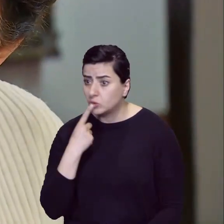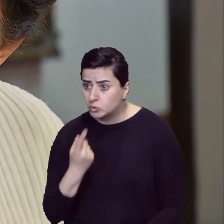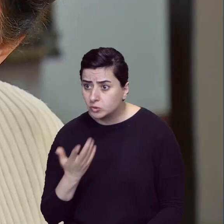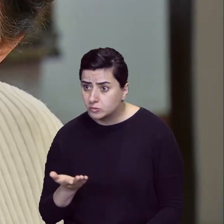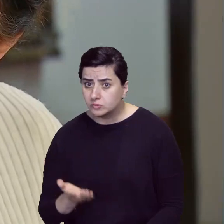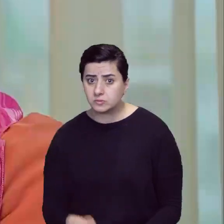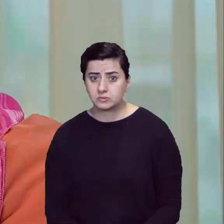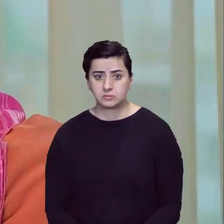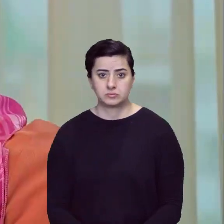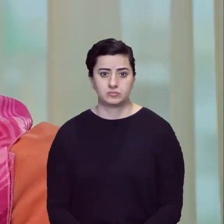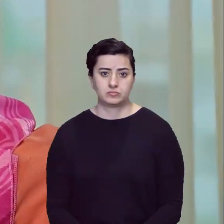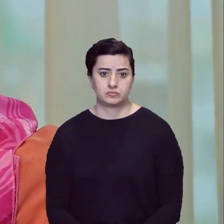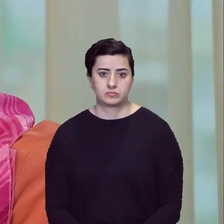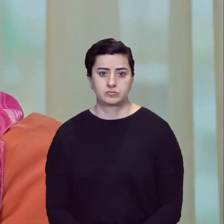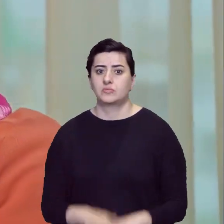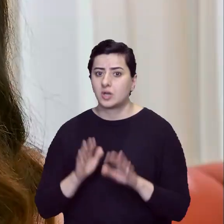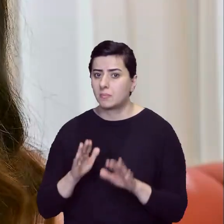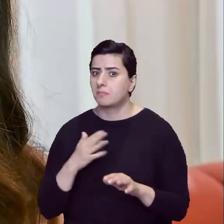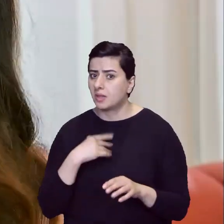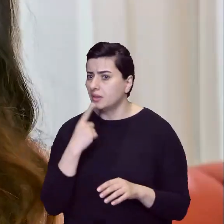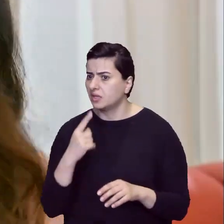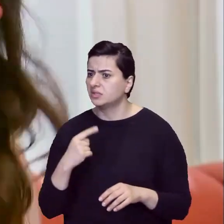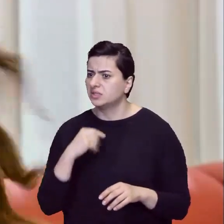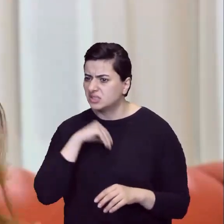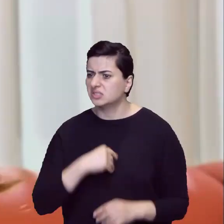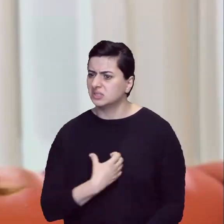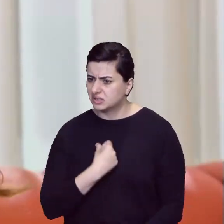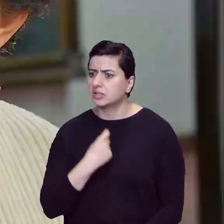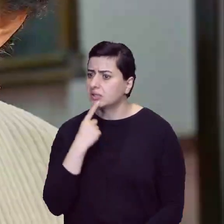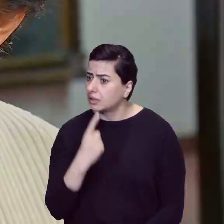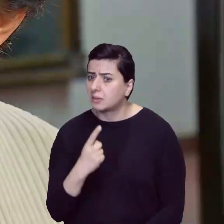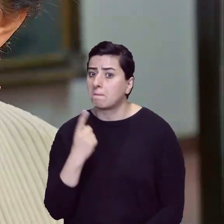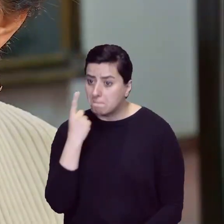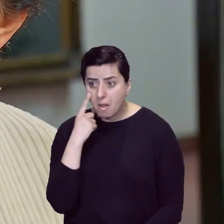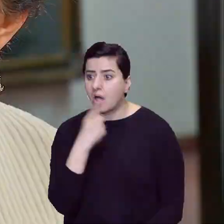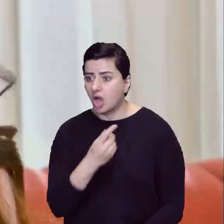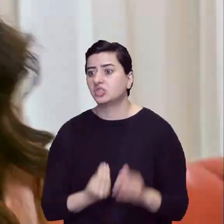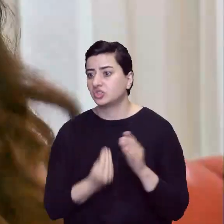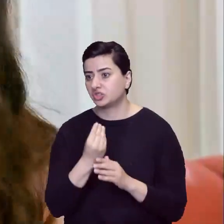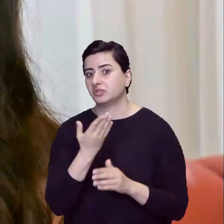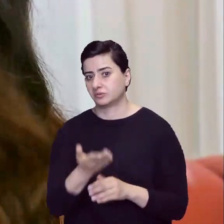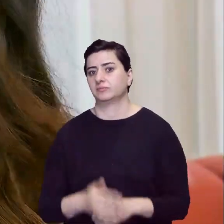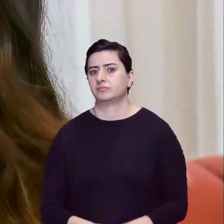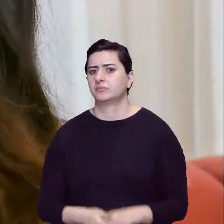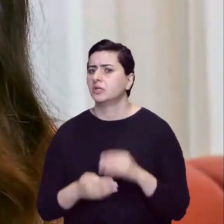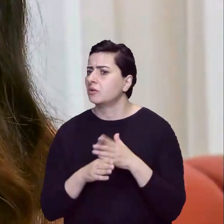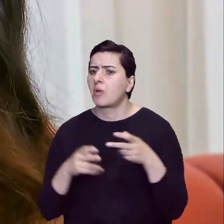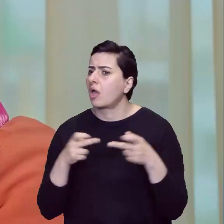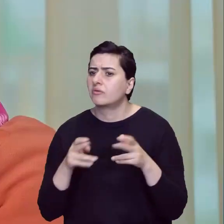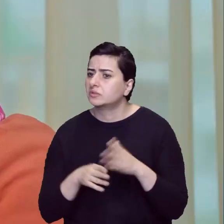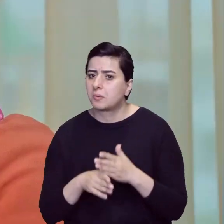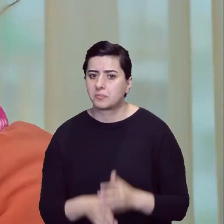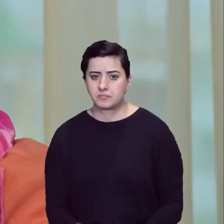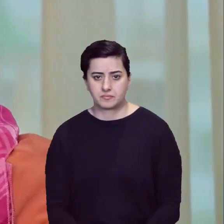diyorsunuz Cevriye Hanım? Ama ben demiştim, içim sıkılıyor demiştim size. Bak çıktı işte. Neden kavga